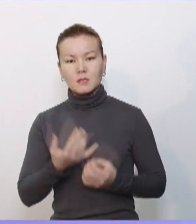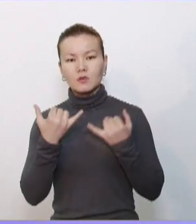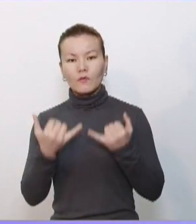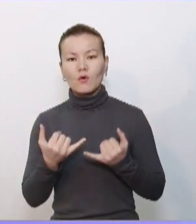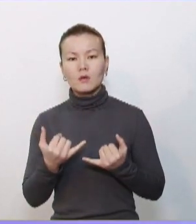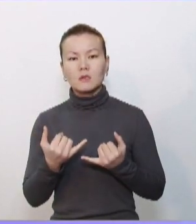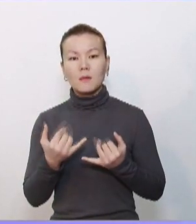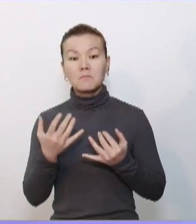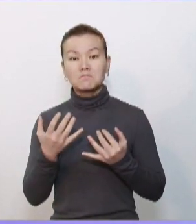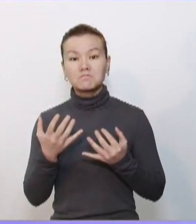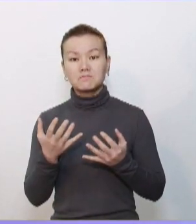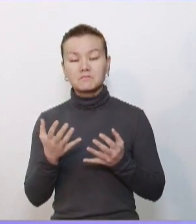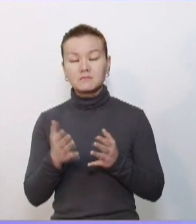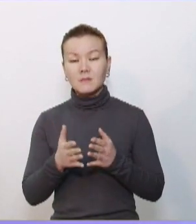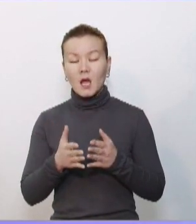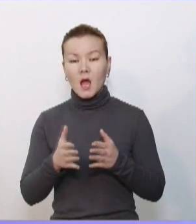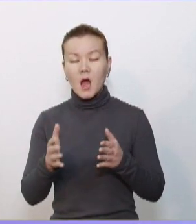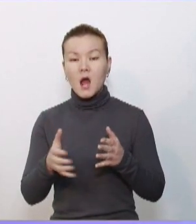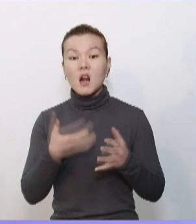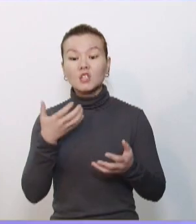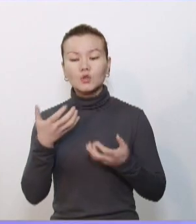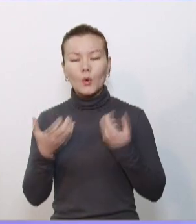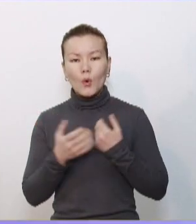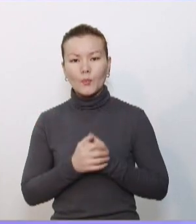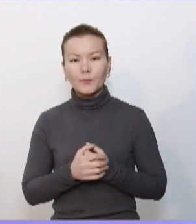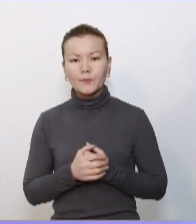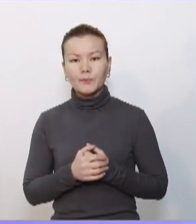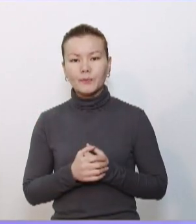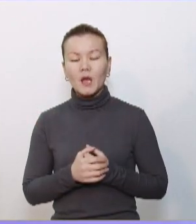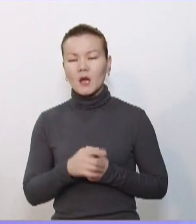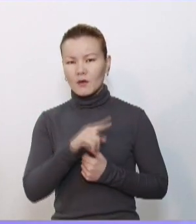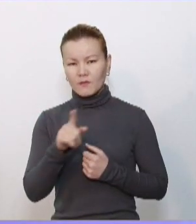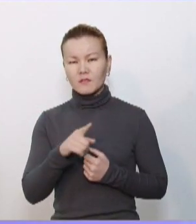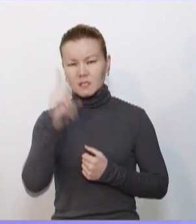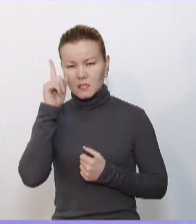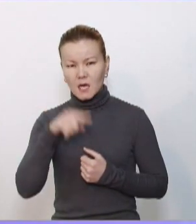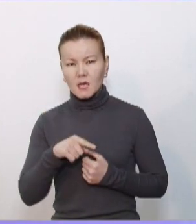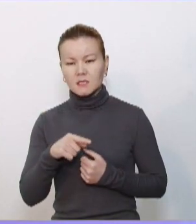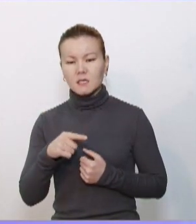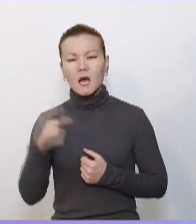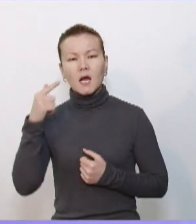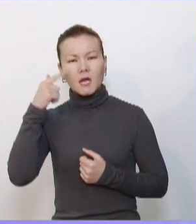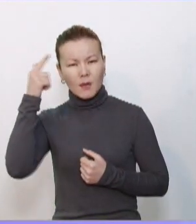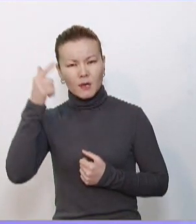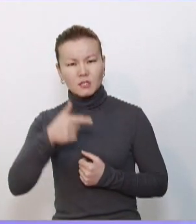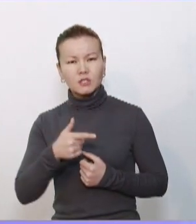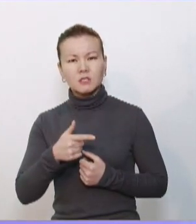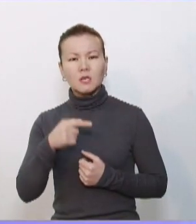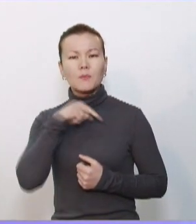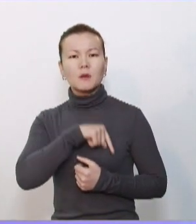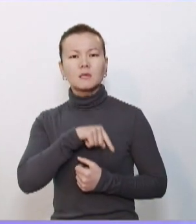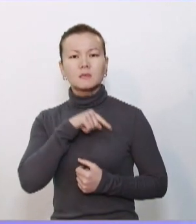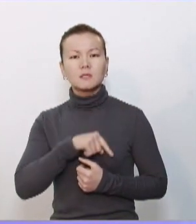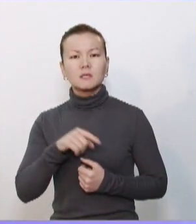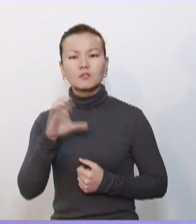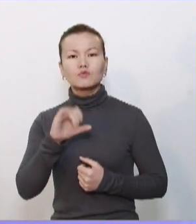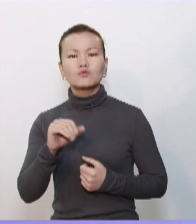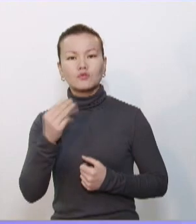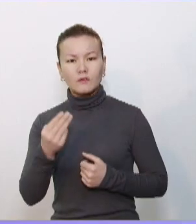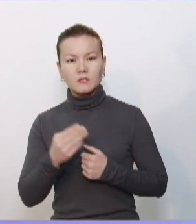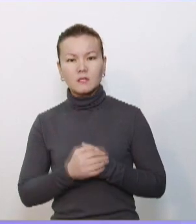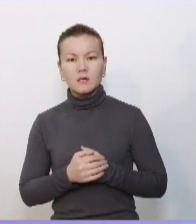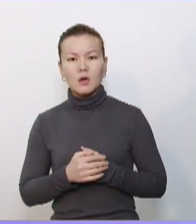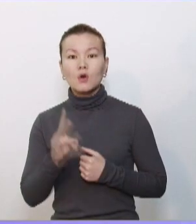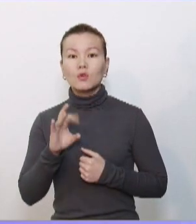вами раскроем. Вы уже знаете грамматические признаки имен существительных,